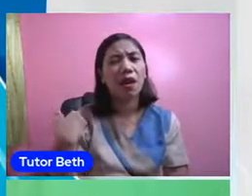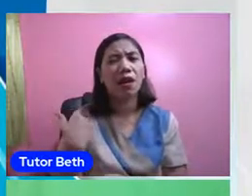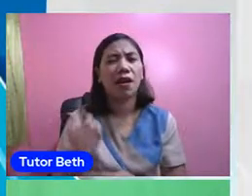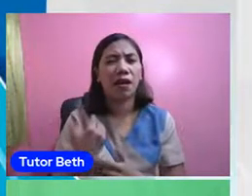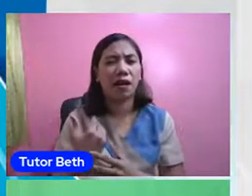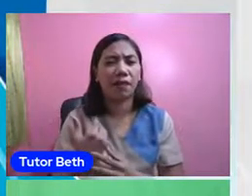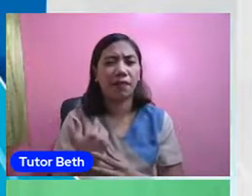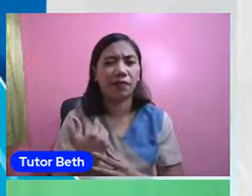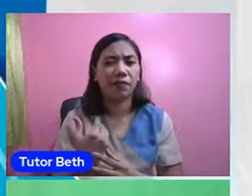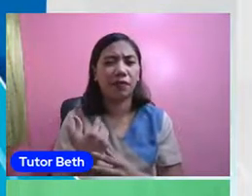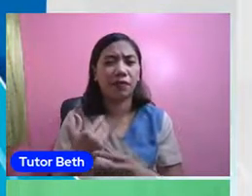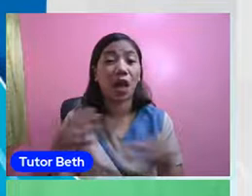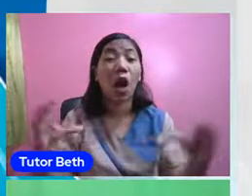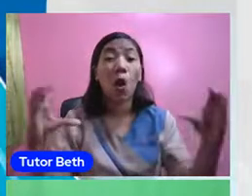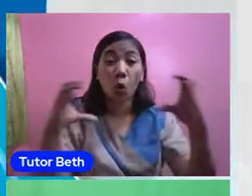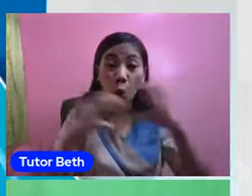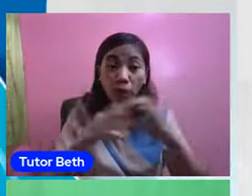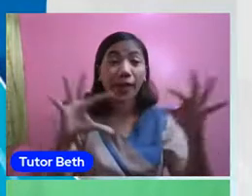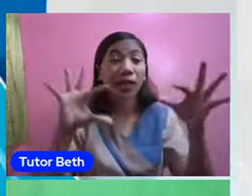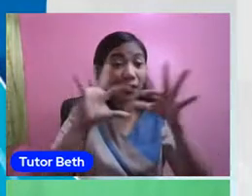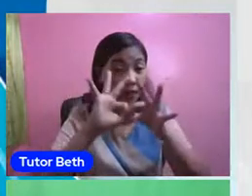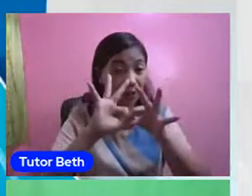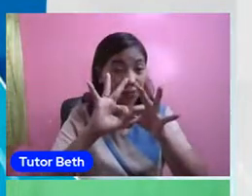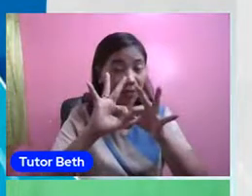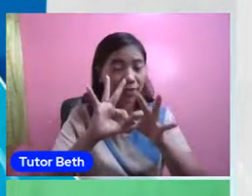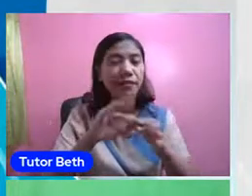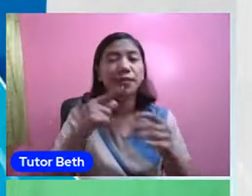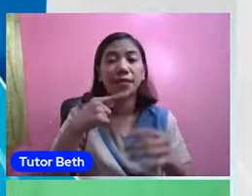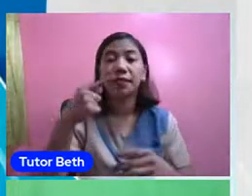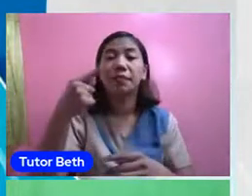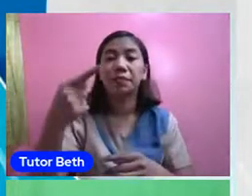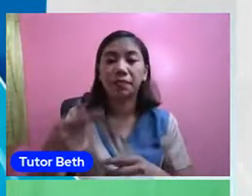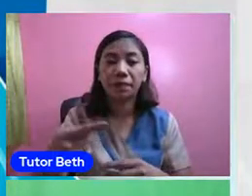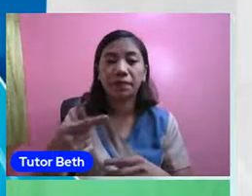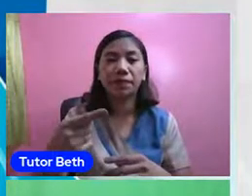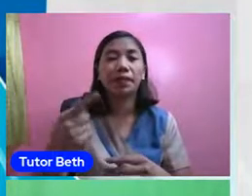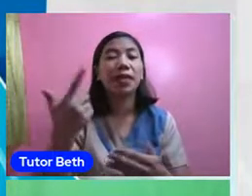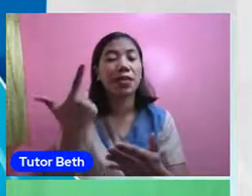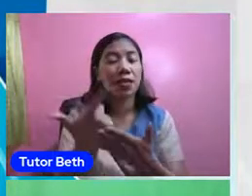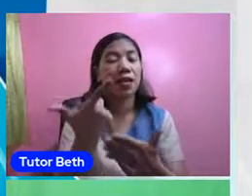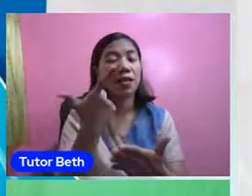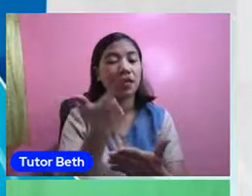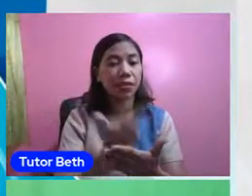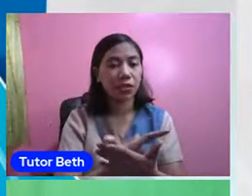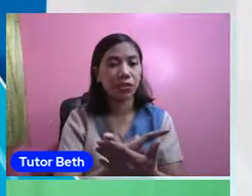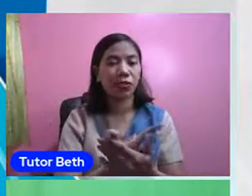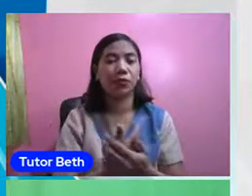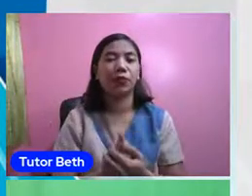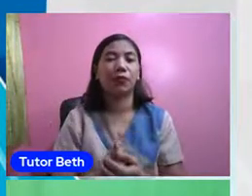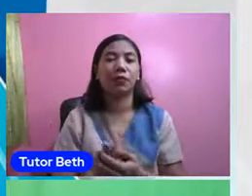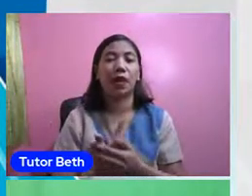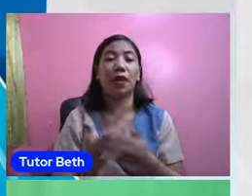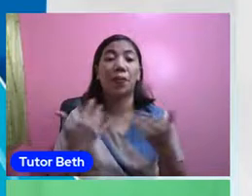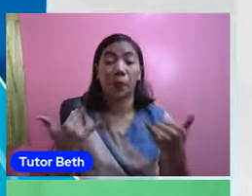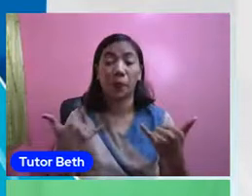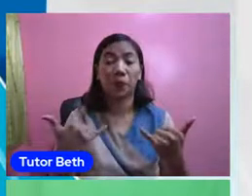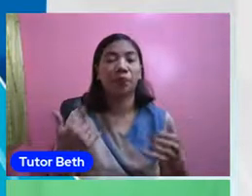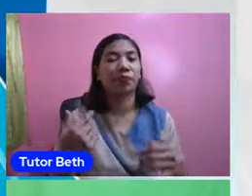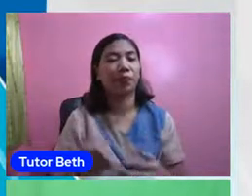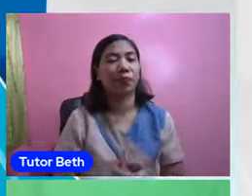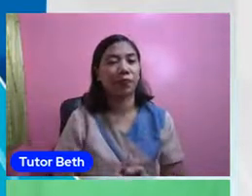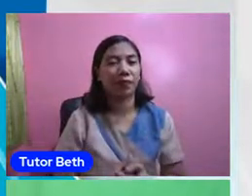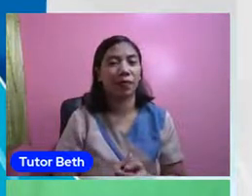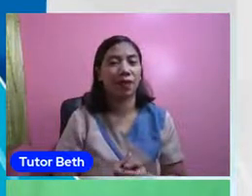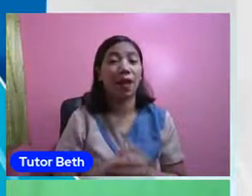nating aralin na pag-aaralan o tatalakayin ngayong araw. Okay. Kung